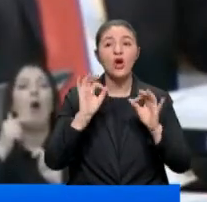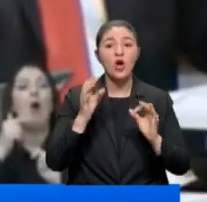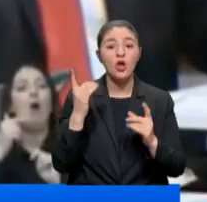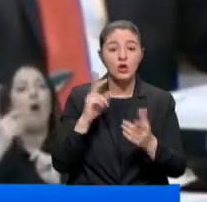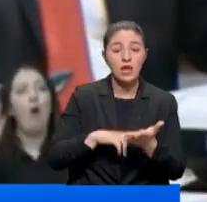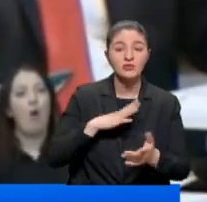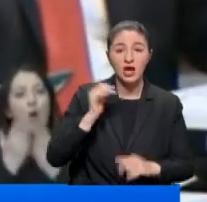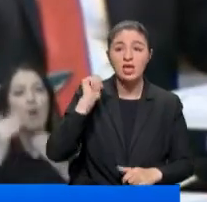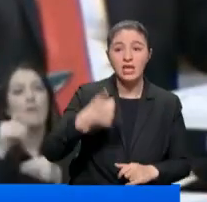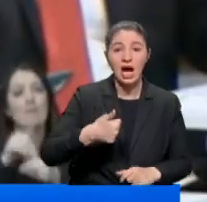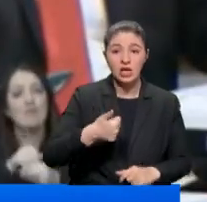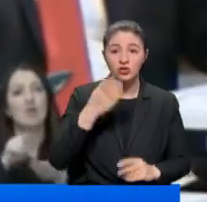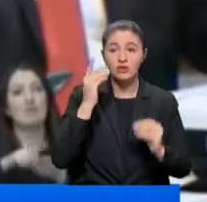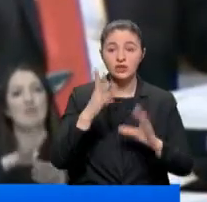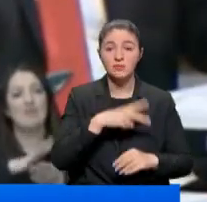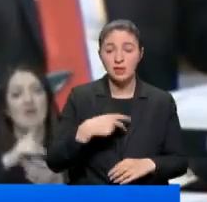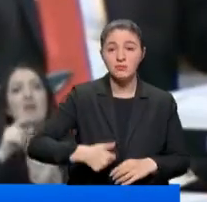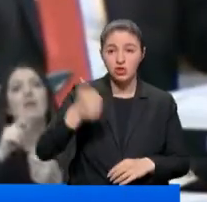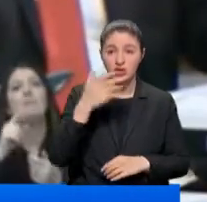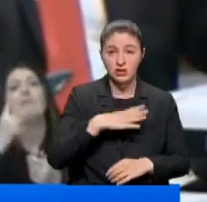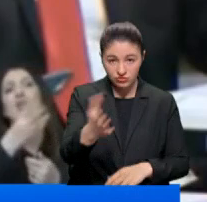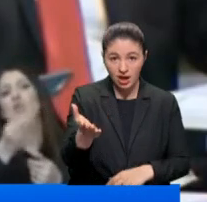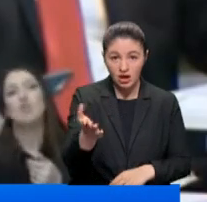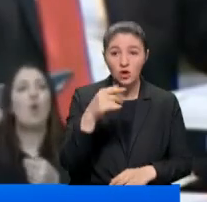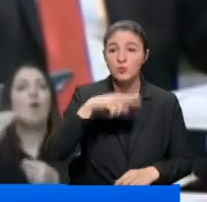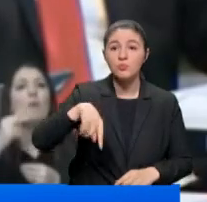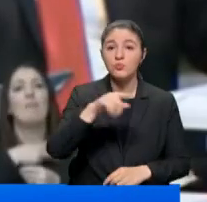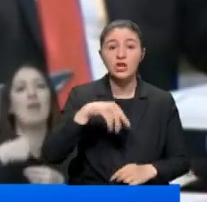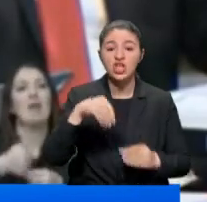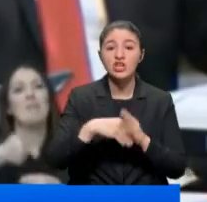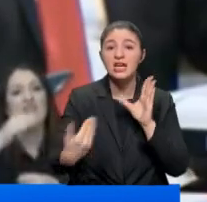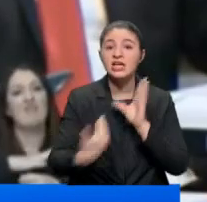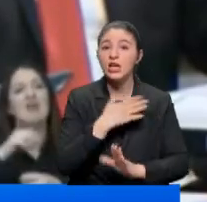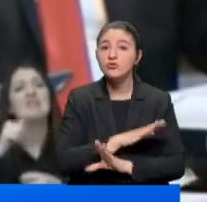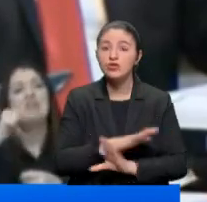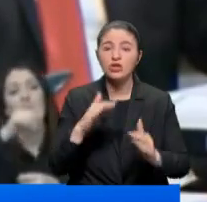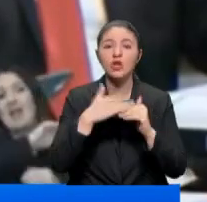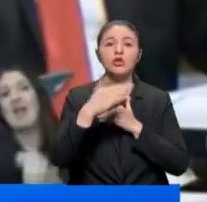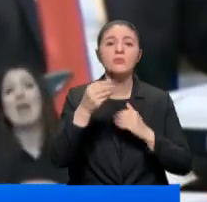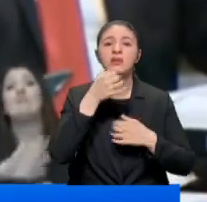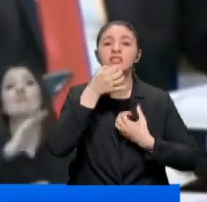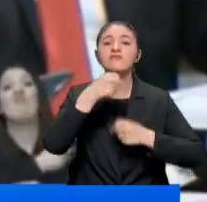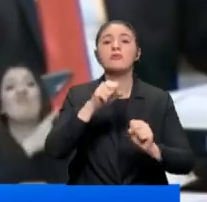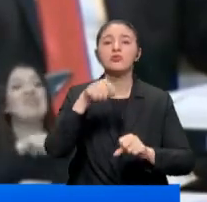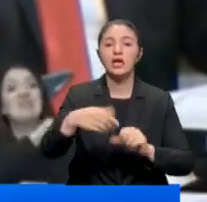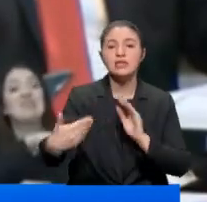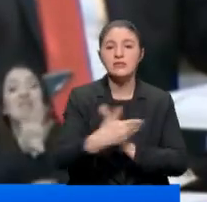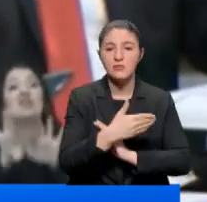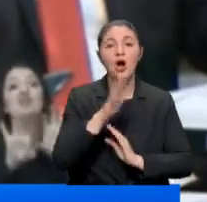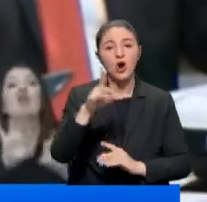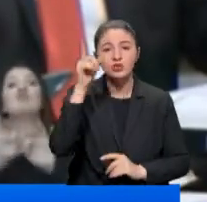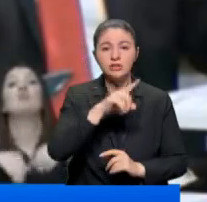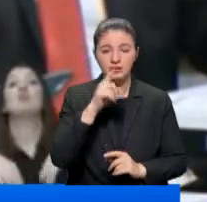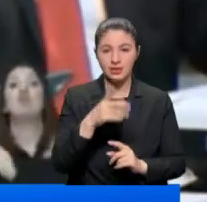var. Yarın gün birçok belediye başkanlarınız var. Buralardan içeri giremeyeceksiniz. Halk sokmayacak sizi buralara. O